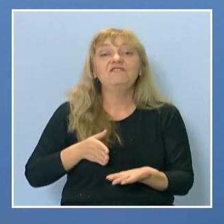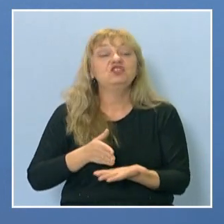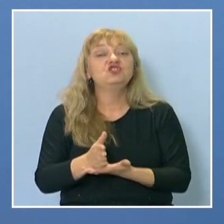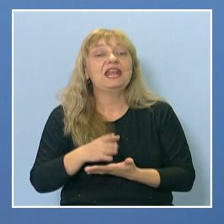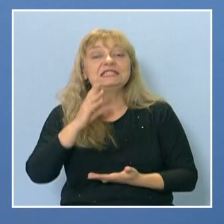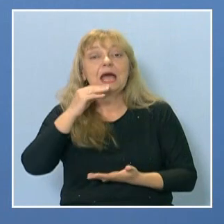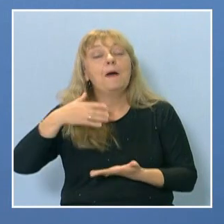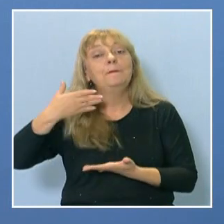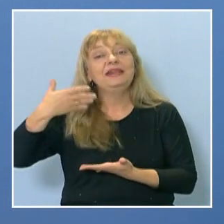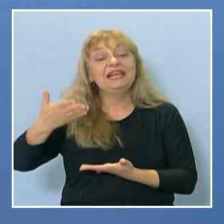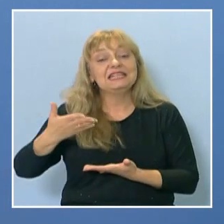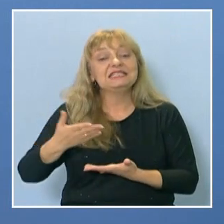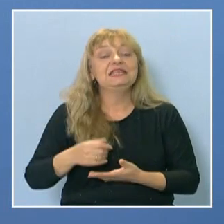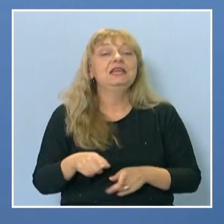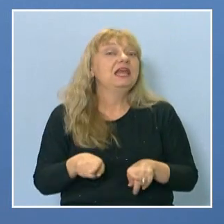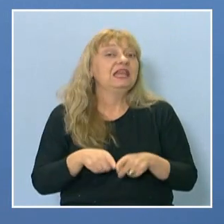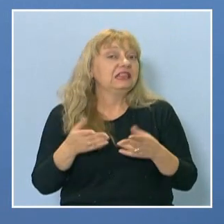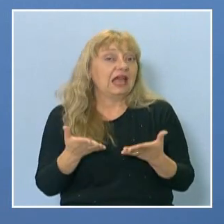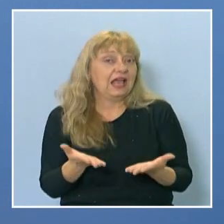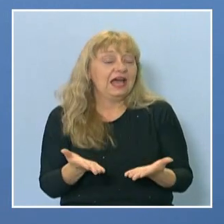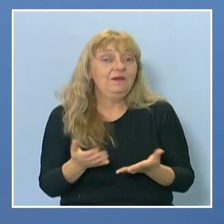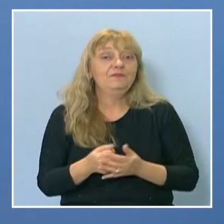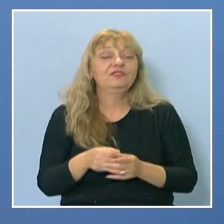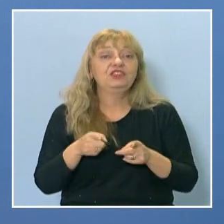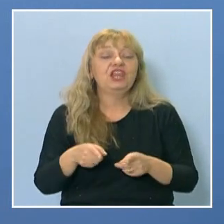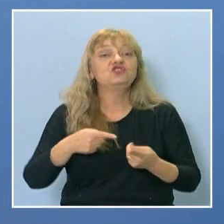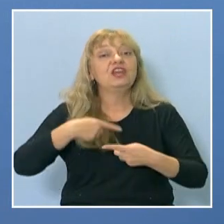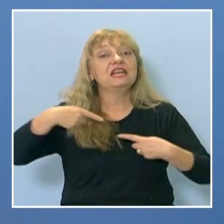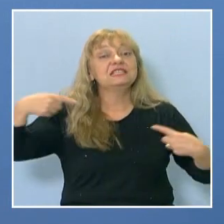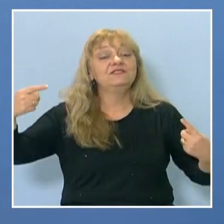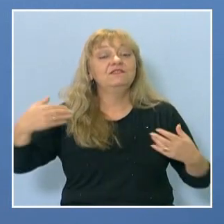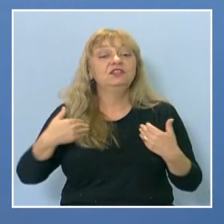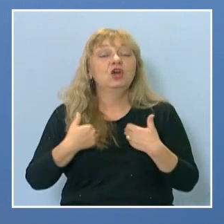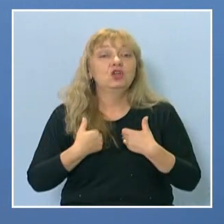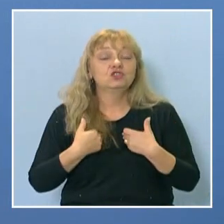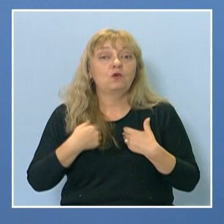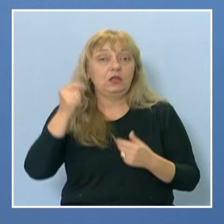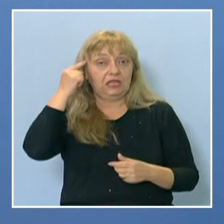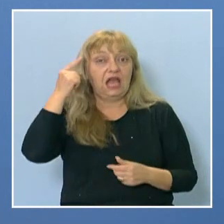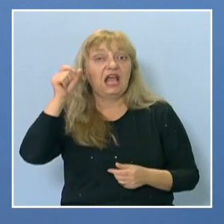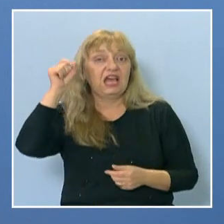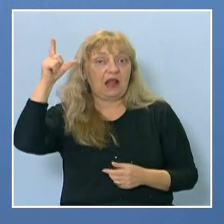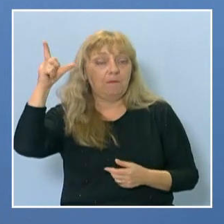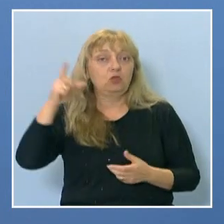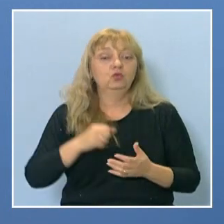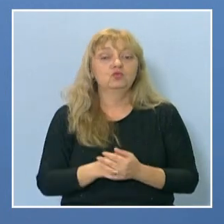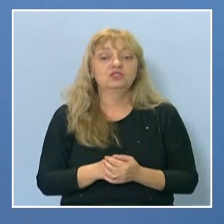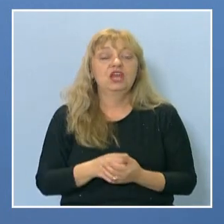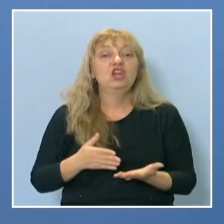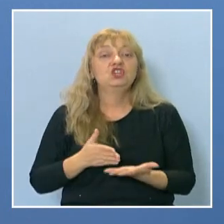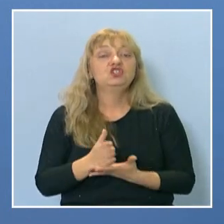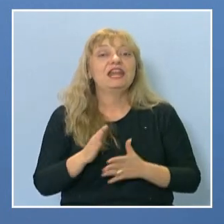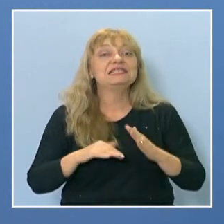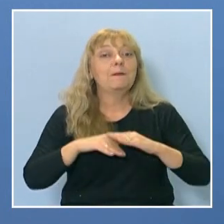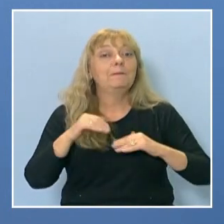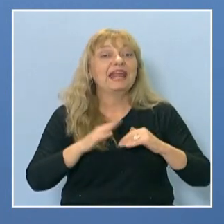има драматизации и по този начин те ще развиват своята функционална грамотност. Тоест, чрез практически